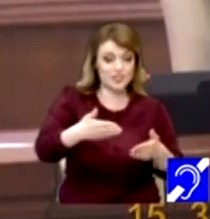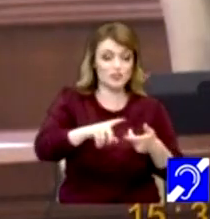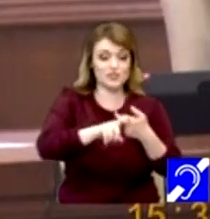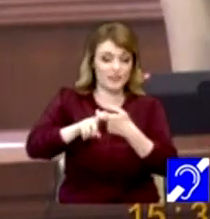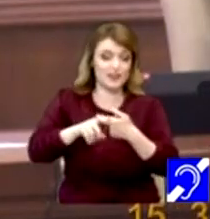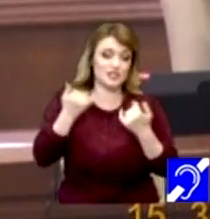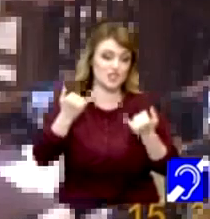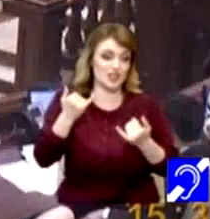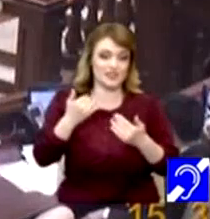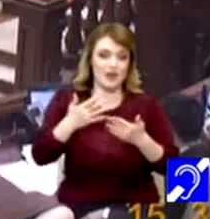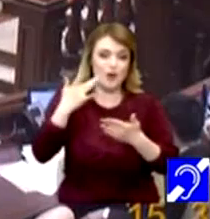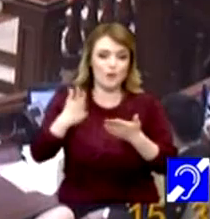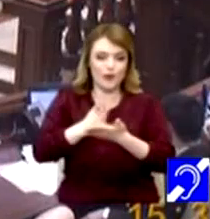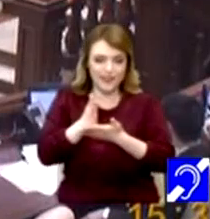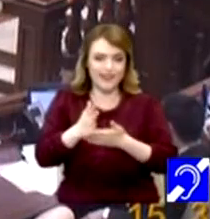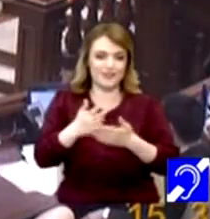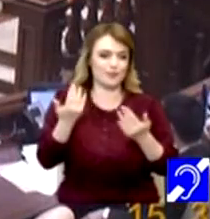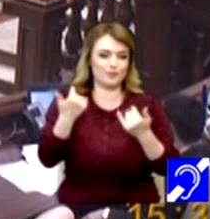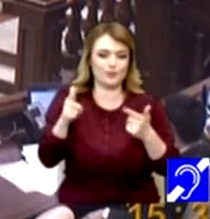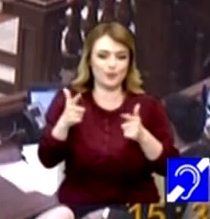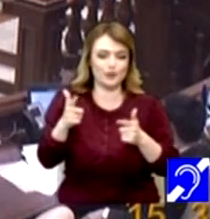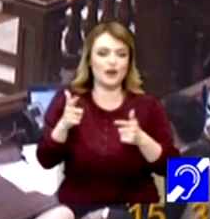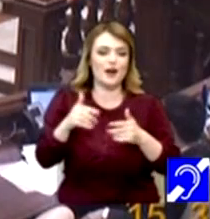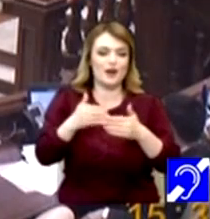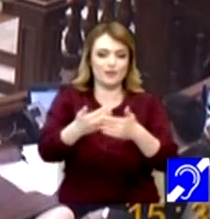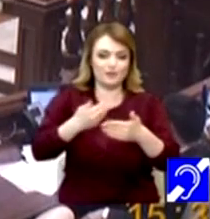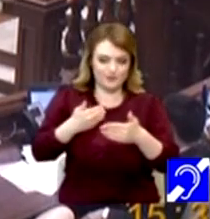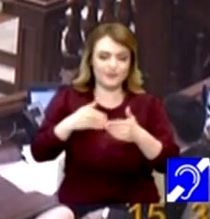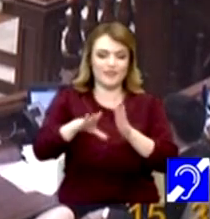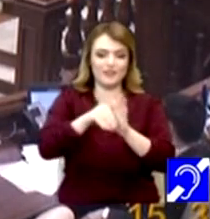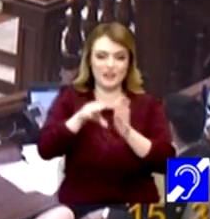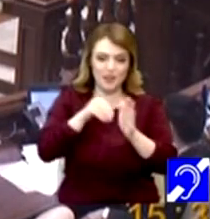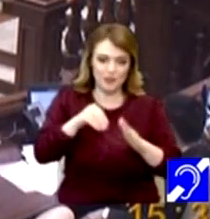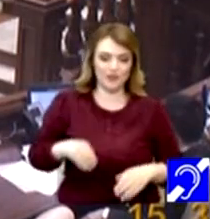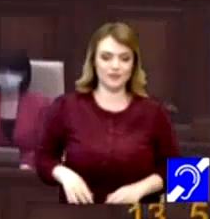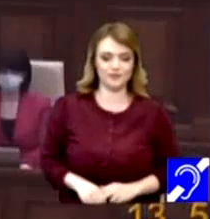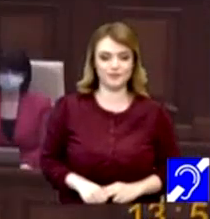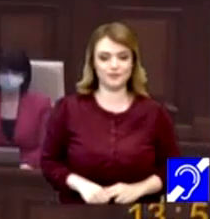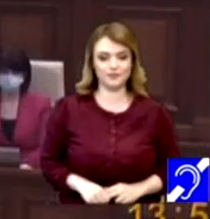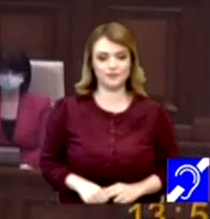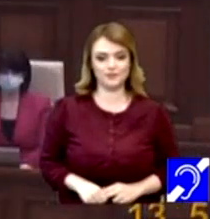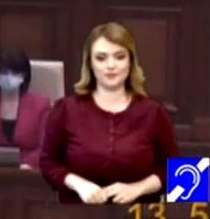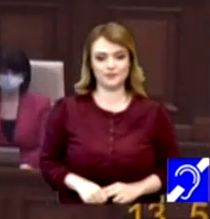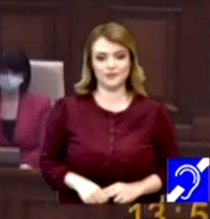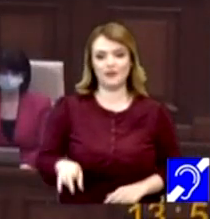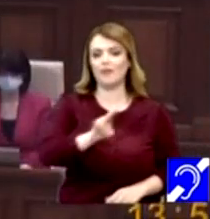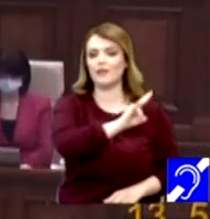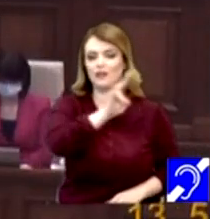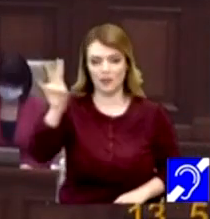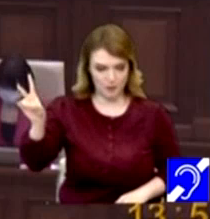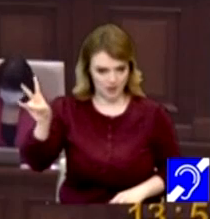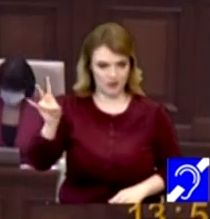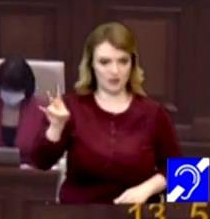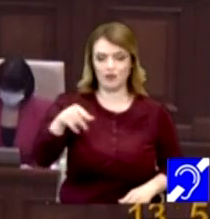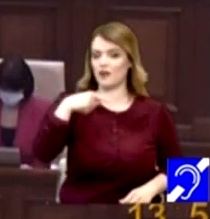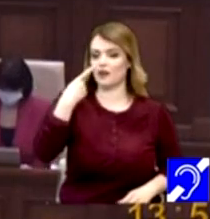asigure socialiștilor capital politic în campania electorală pentru eventualele alegeri anticipate. Nimeni